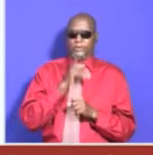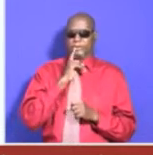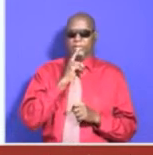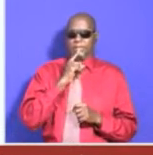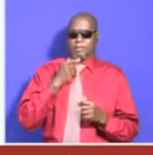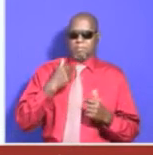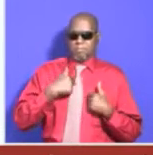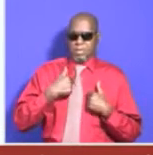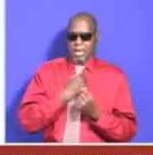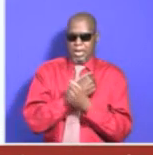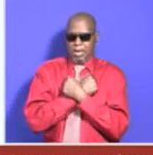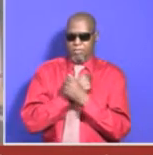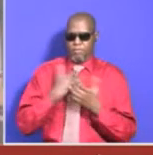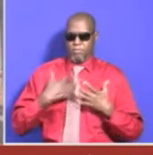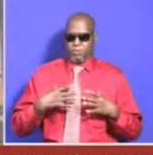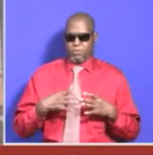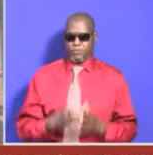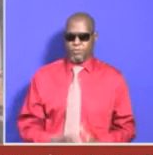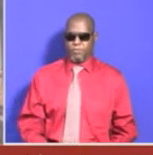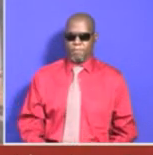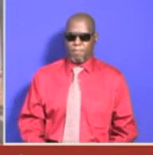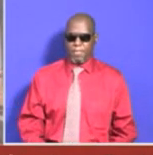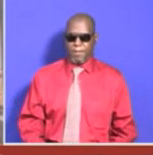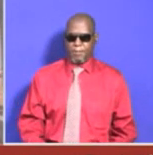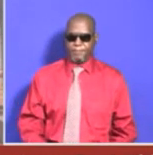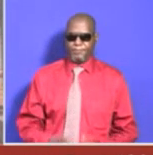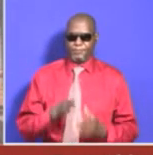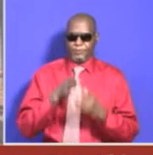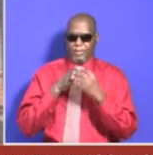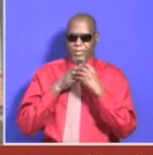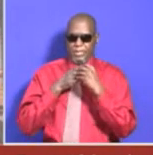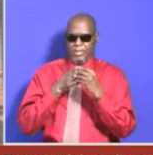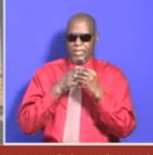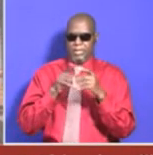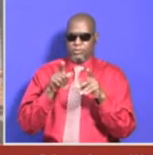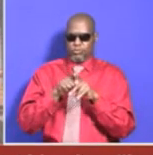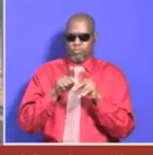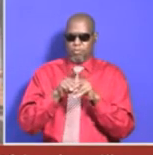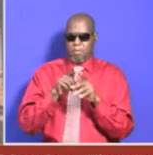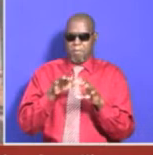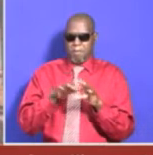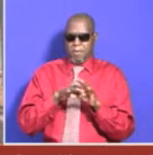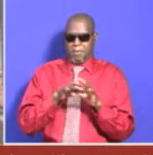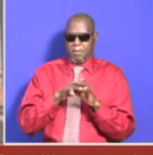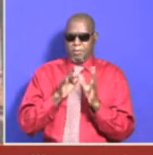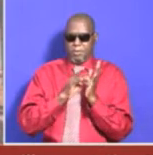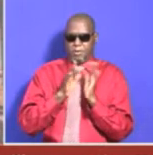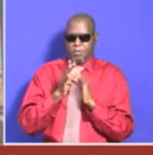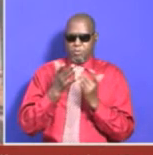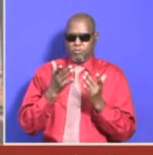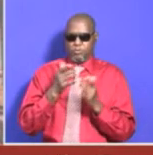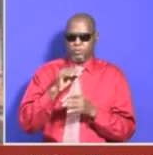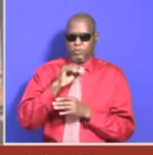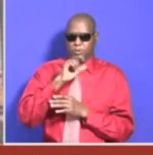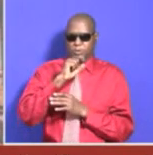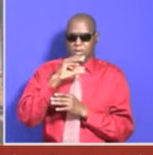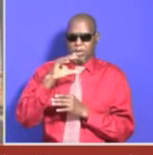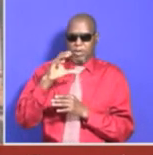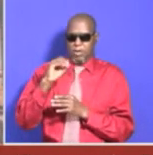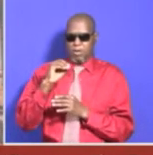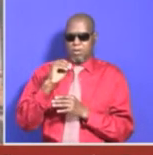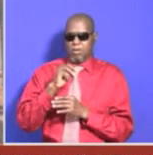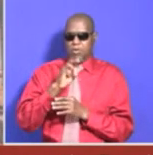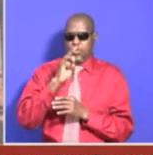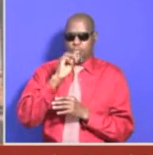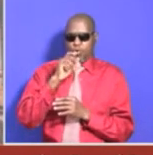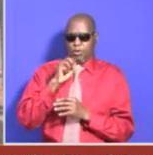mimi napenda watu. And leaders and also members of Bibilia Sacco celebrated the outgoing chairman,